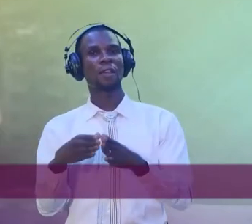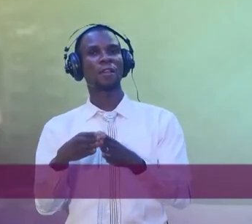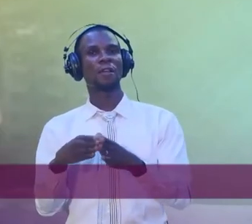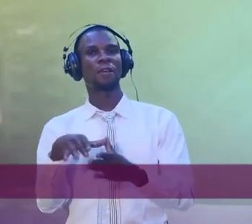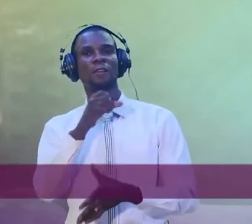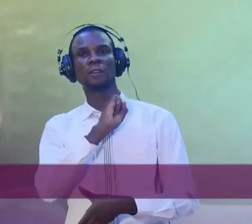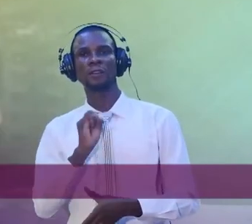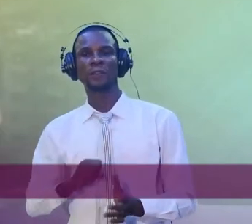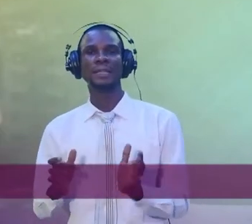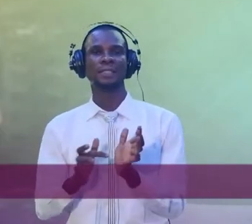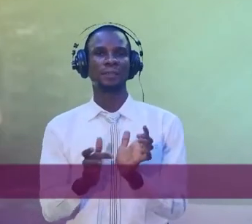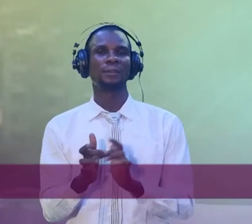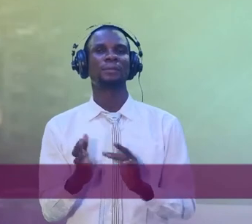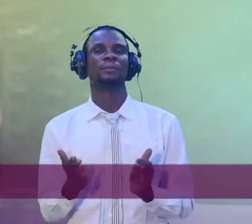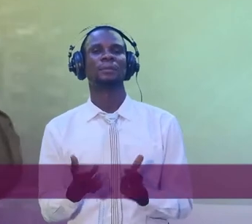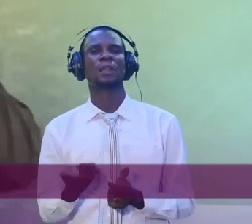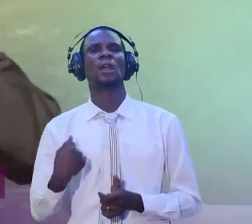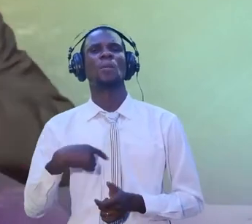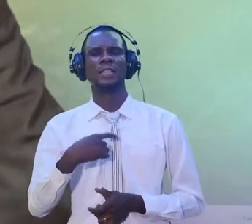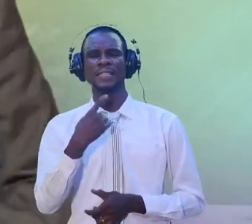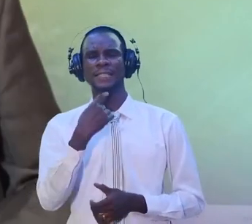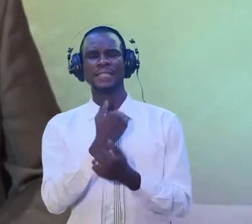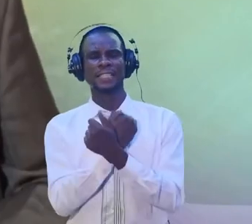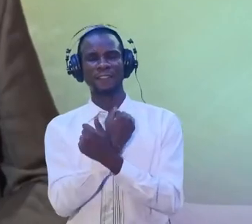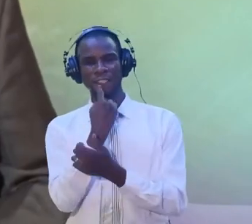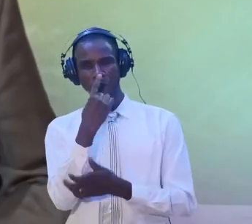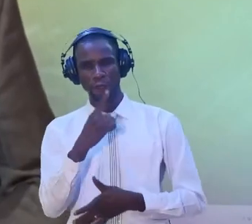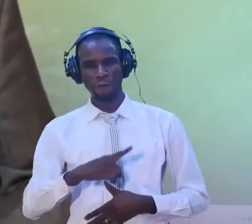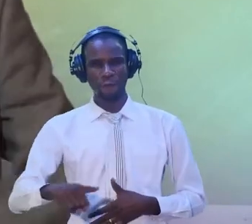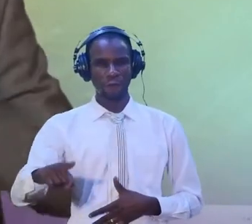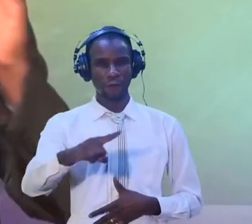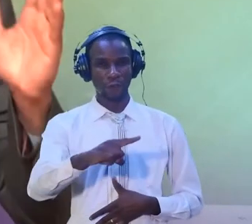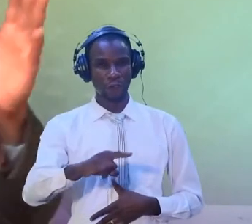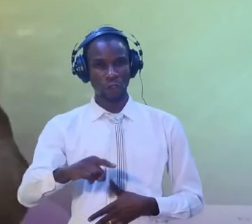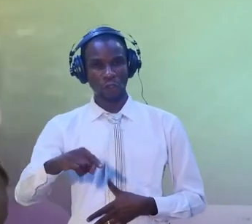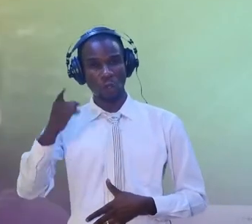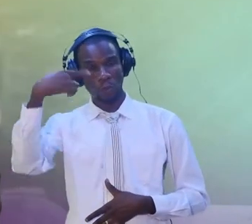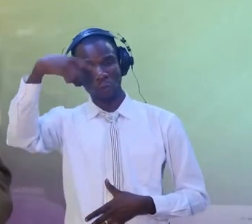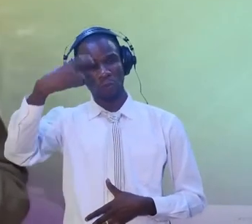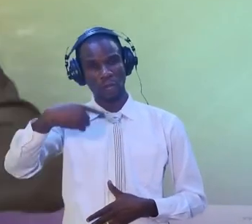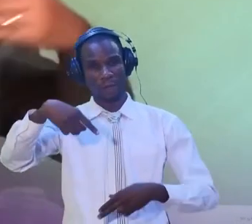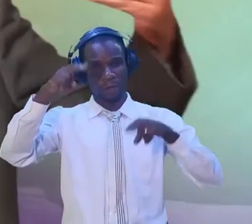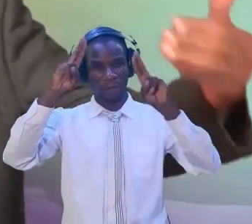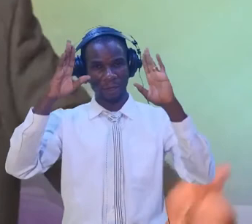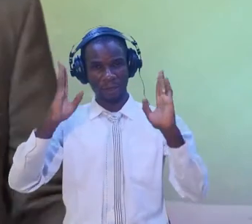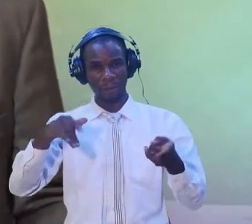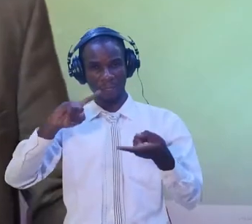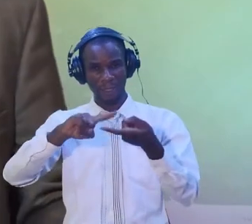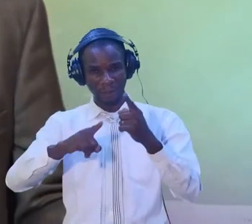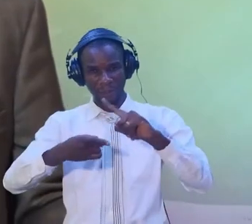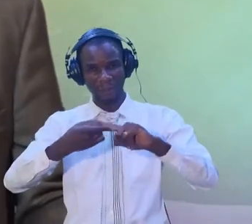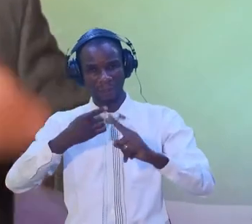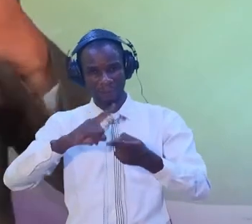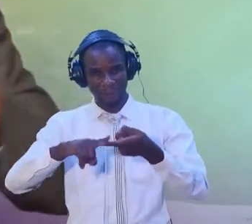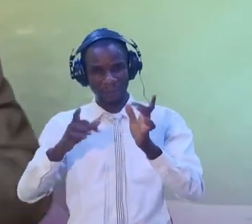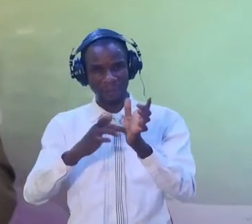na tangu ulianza safari pamoja na Yesu Kristo nataka niwaambie hivi kwa waumini